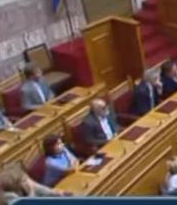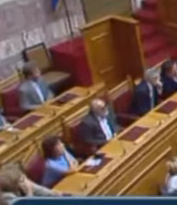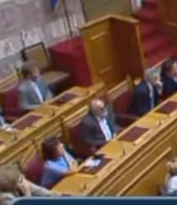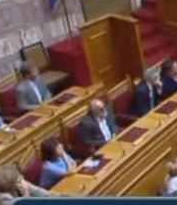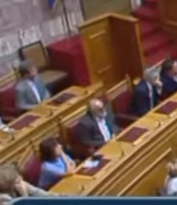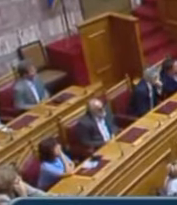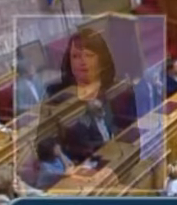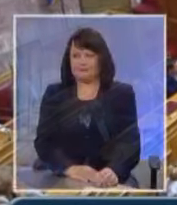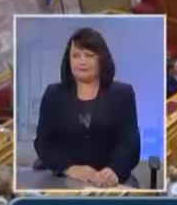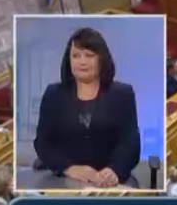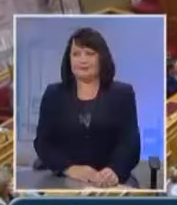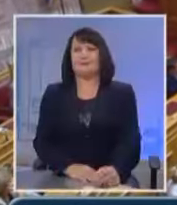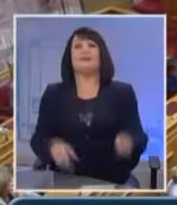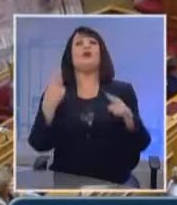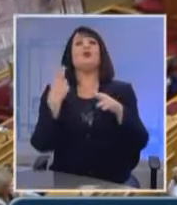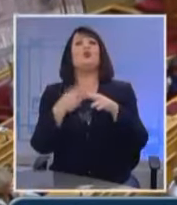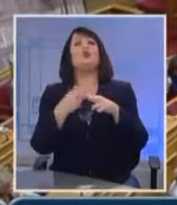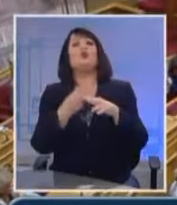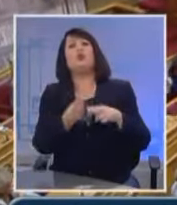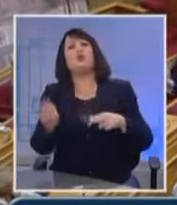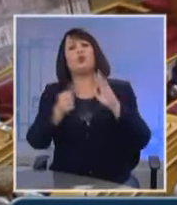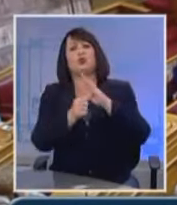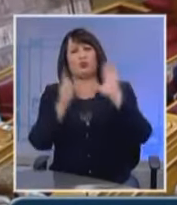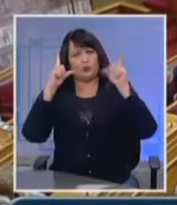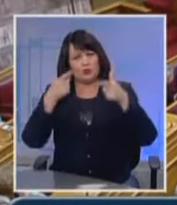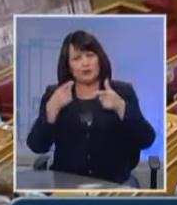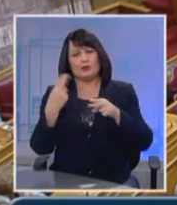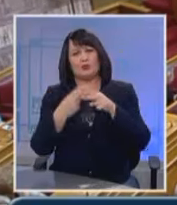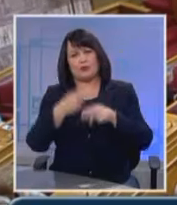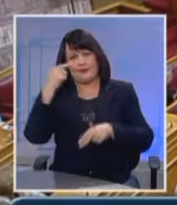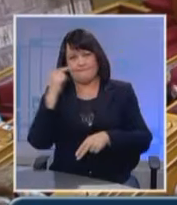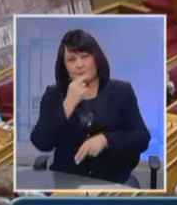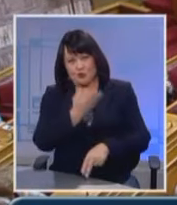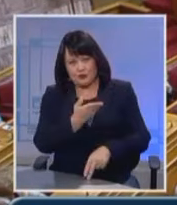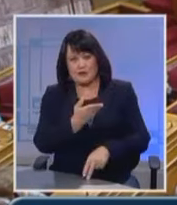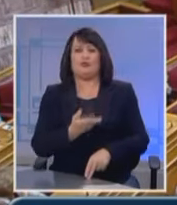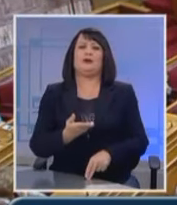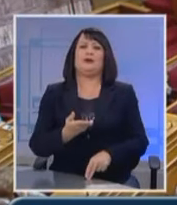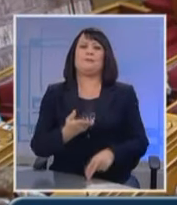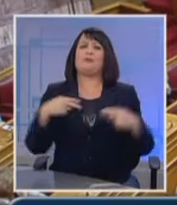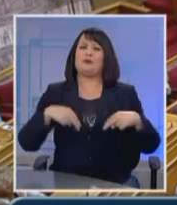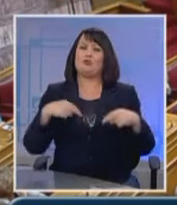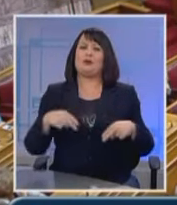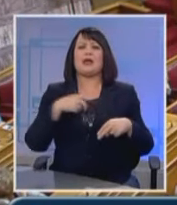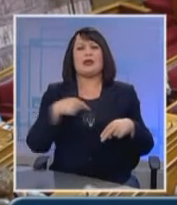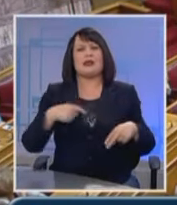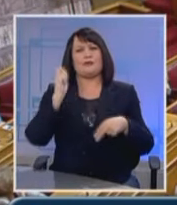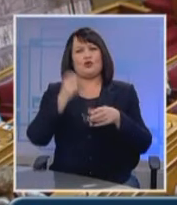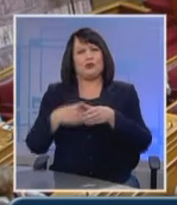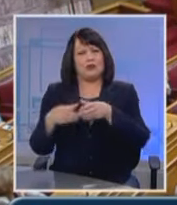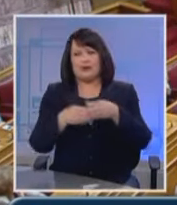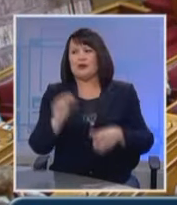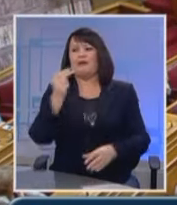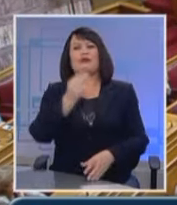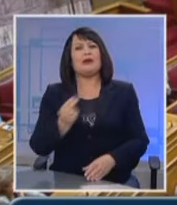Εξοχώστατε κύριε και κύριε Πρόεδρε της Δημοκρατίας, κύριε Πρωθυπουργέ, κύριοι Υπουργοί, κύριε Αρχηγοί των Κομμάτων, κύριοι Βουλευτές,